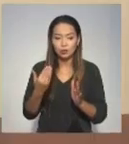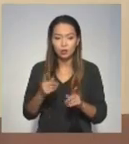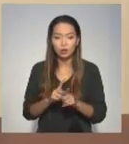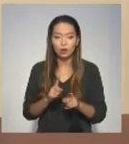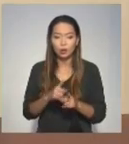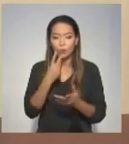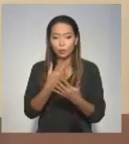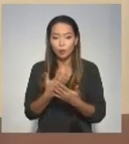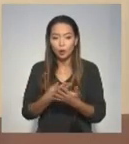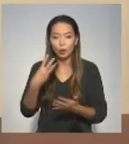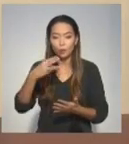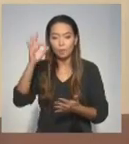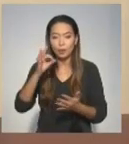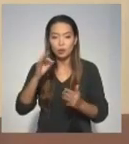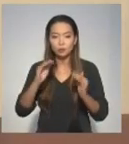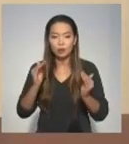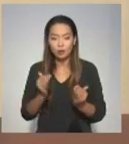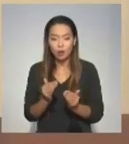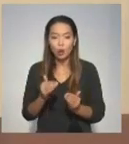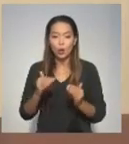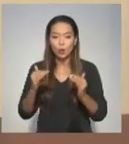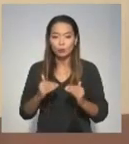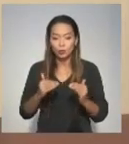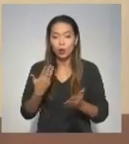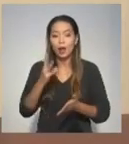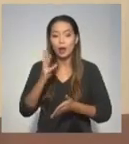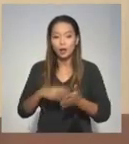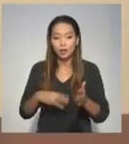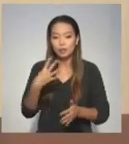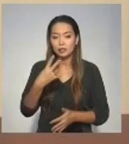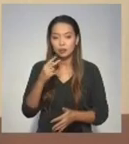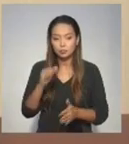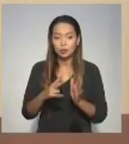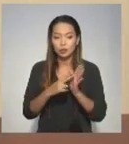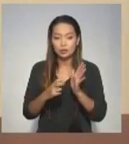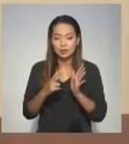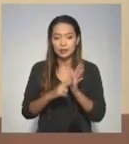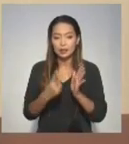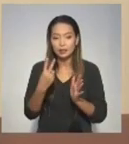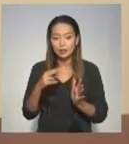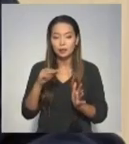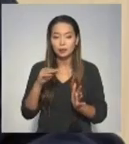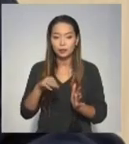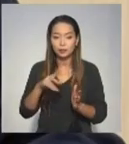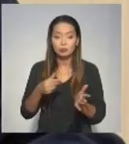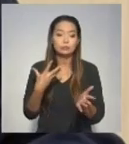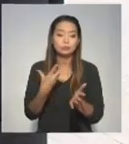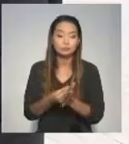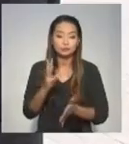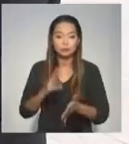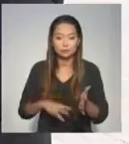көзделген 30%-ға азайтылып, төменгі айыппұл 42882 теңге көлемінде айыппұл